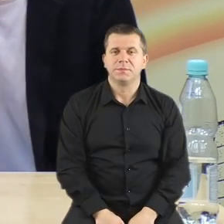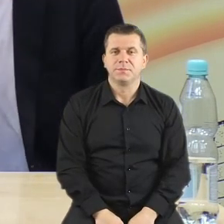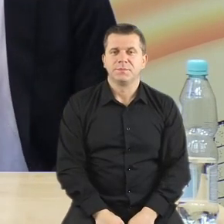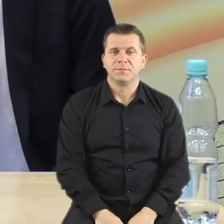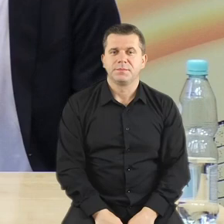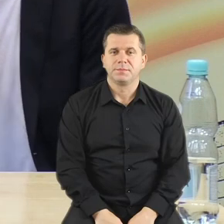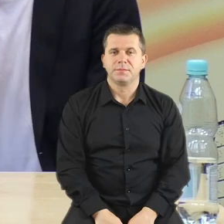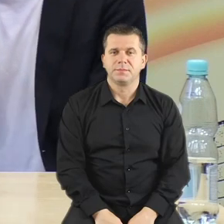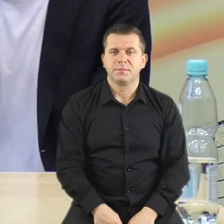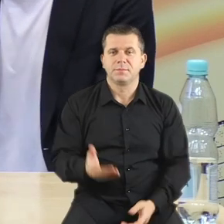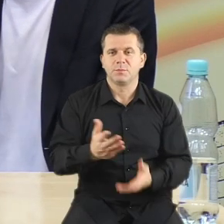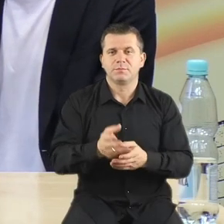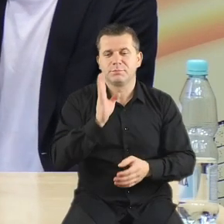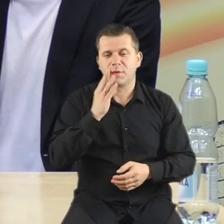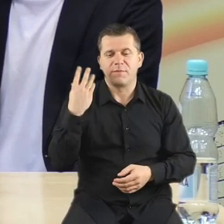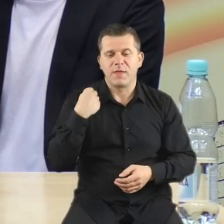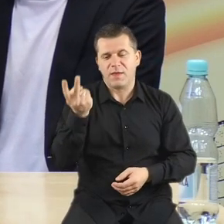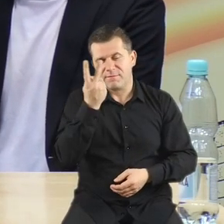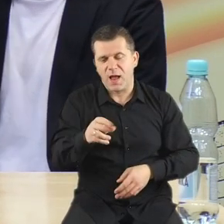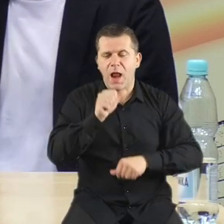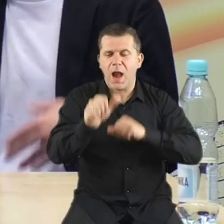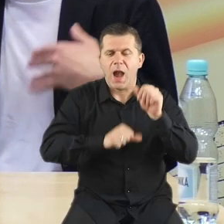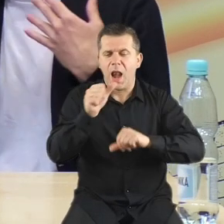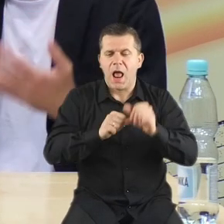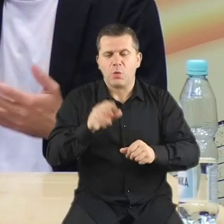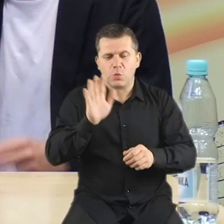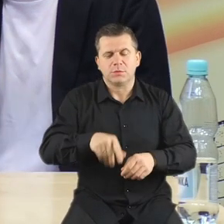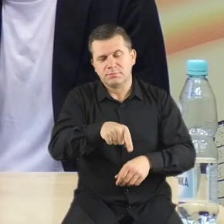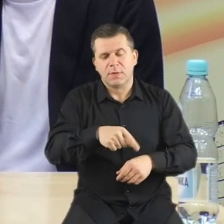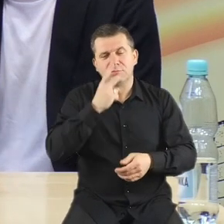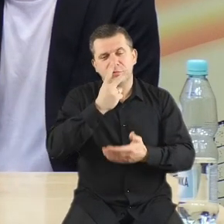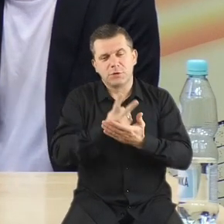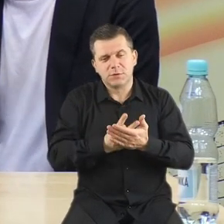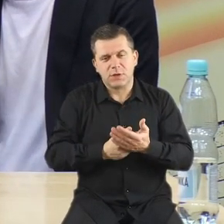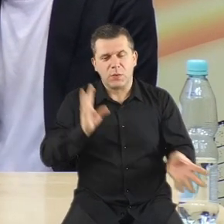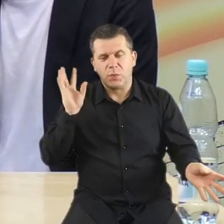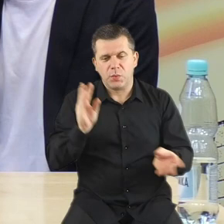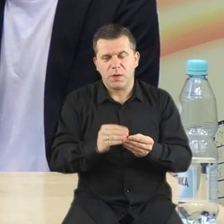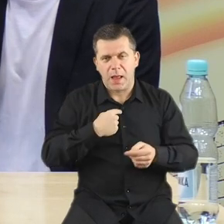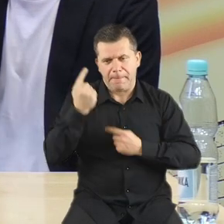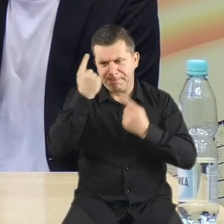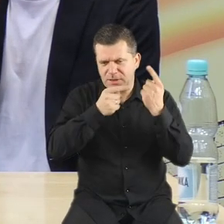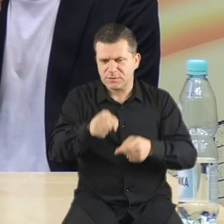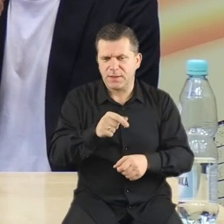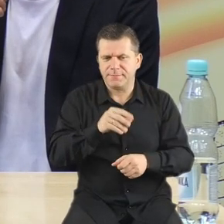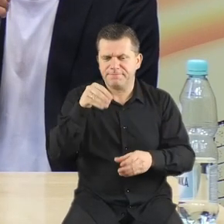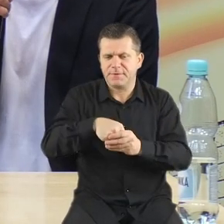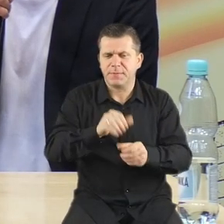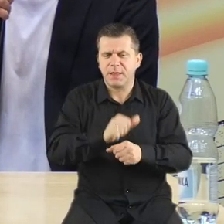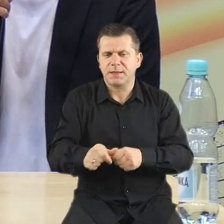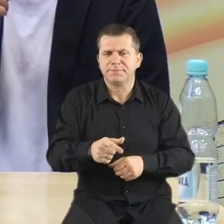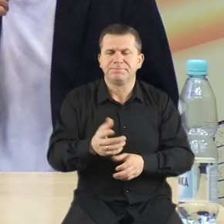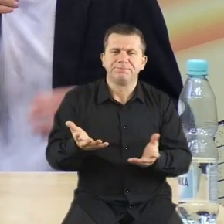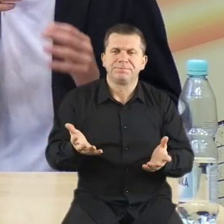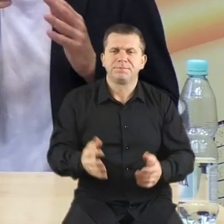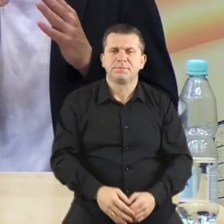No właśnie, może też z wiekiem, to co przeczytam jeszcze raz po latach do drugiego wydania, pomyślałem, że tam jest,